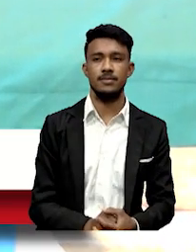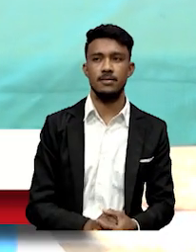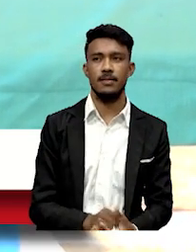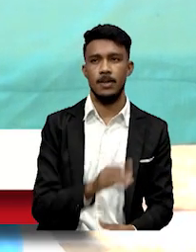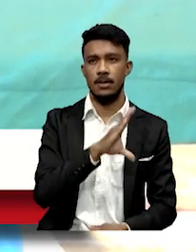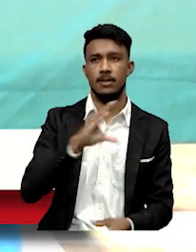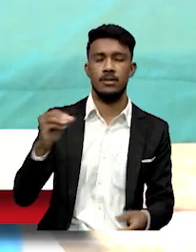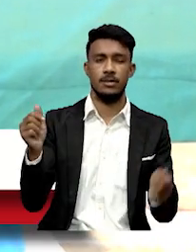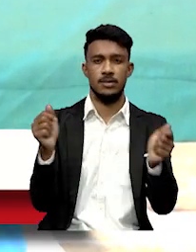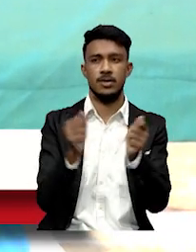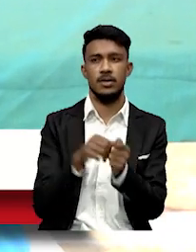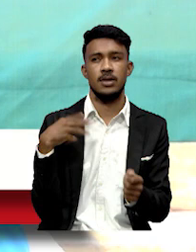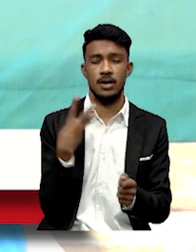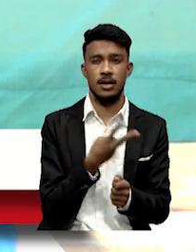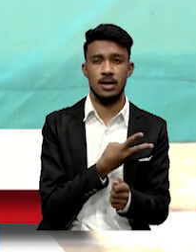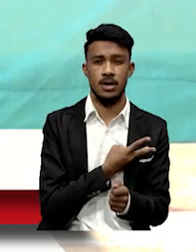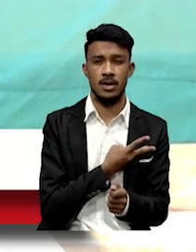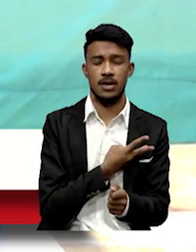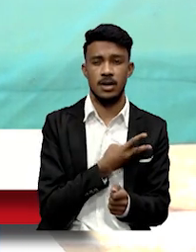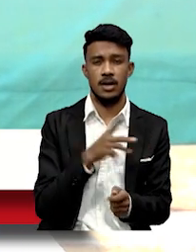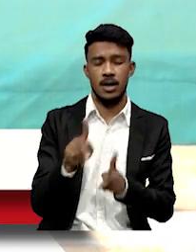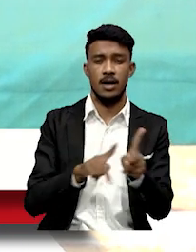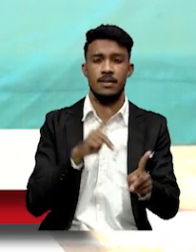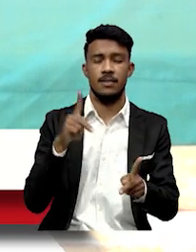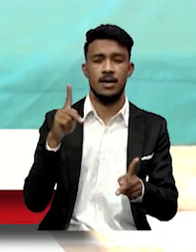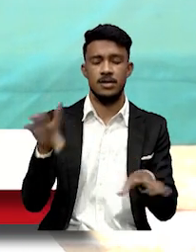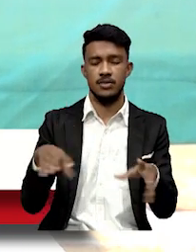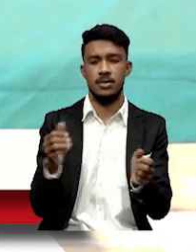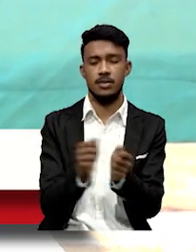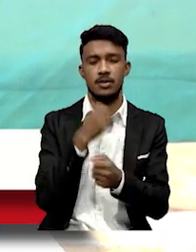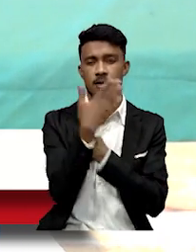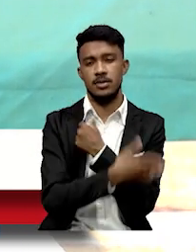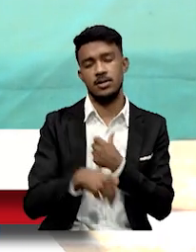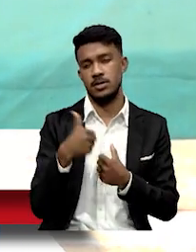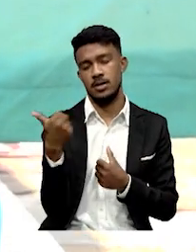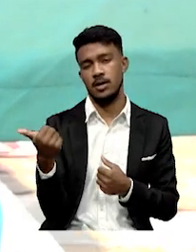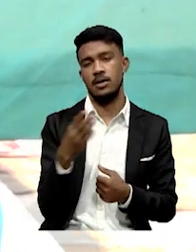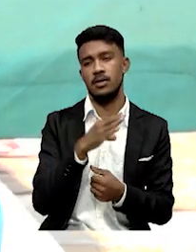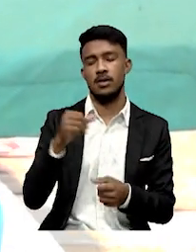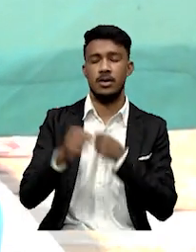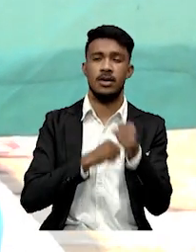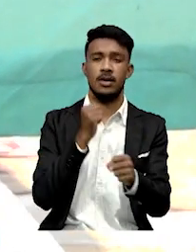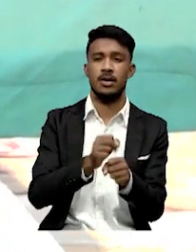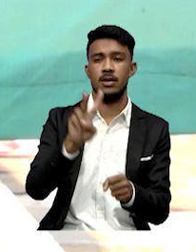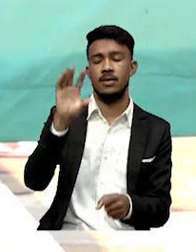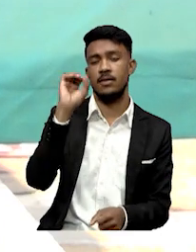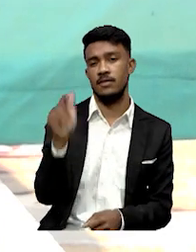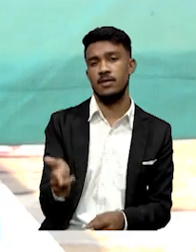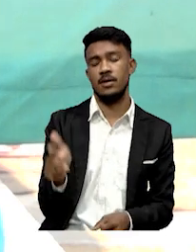ao tener parceiro internacional, para a retina de anéia lá, 2023, tem